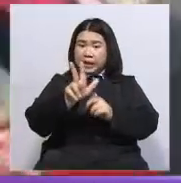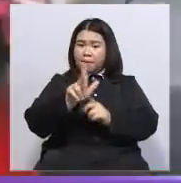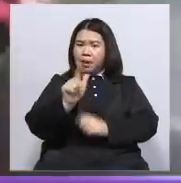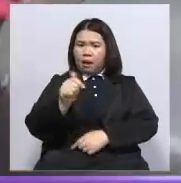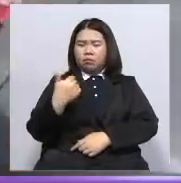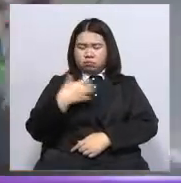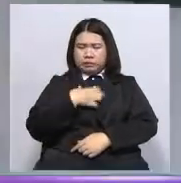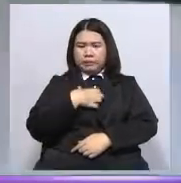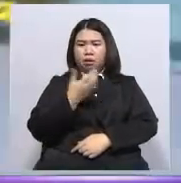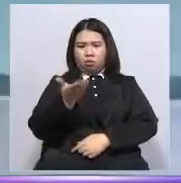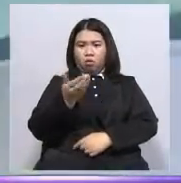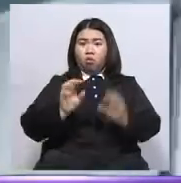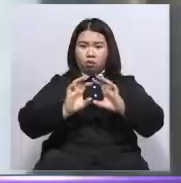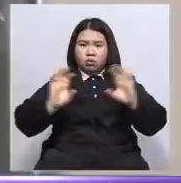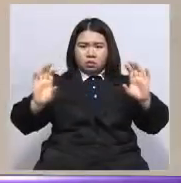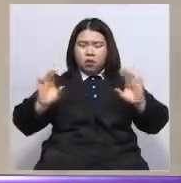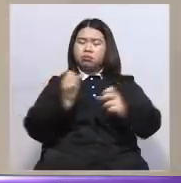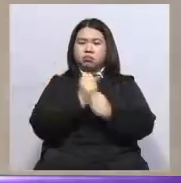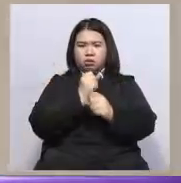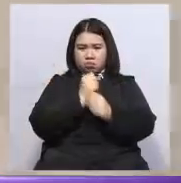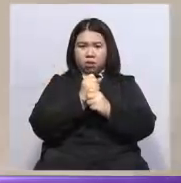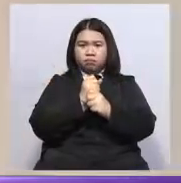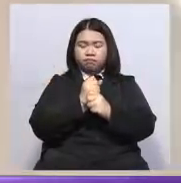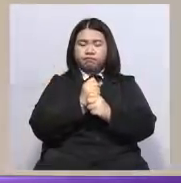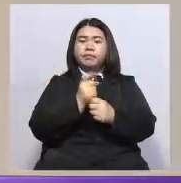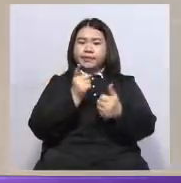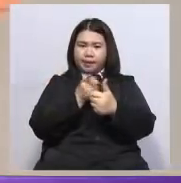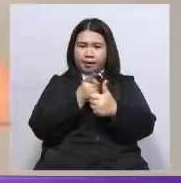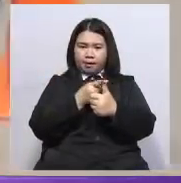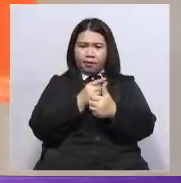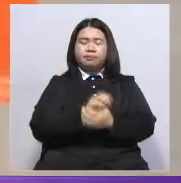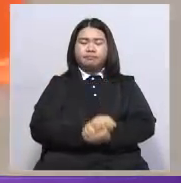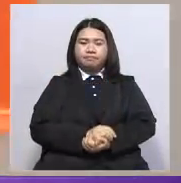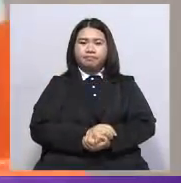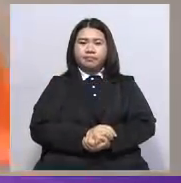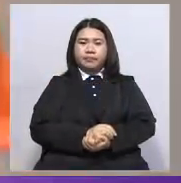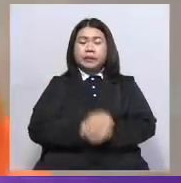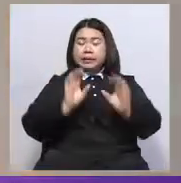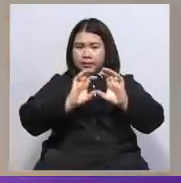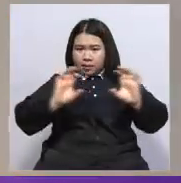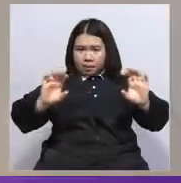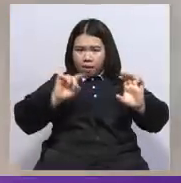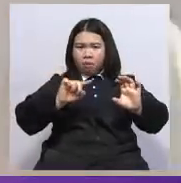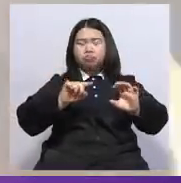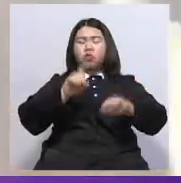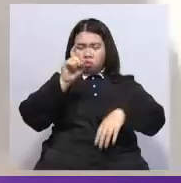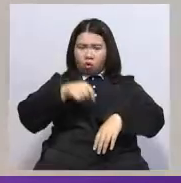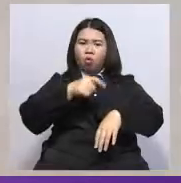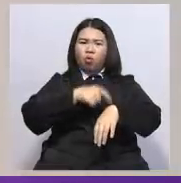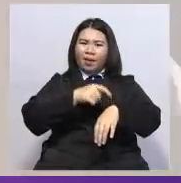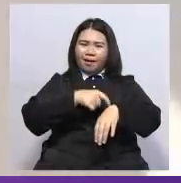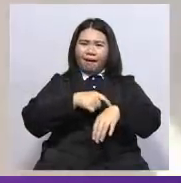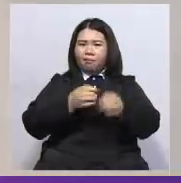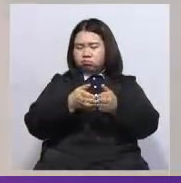ที่เขาต้องการให้รัฐบาลนั้นดำเนินงานนั่นก็คือต้องการที่จะให้รัฐบาลขยายกรอบระยะเวลาใน